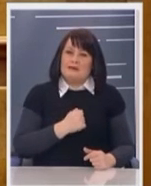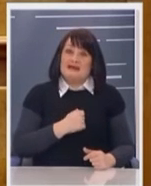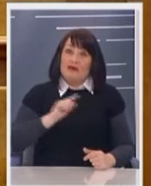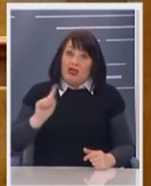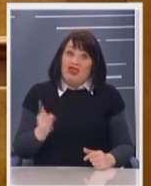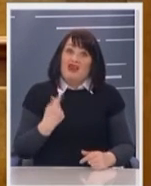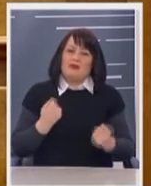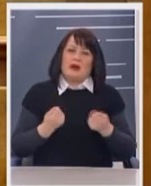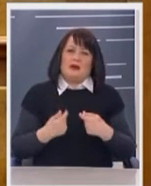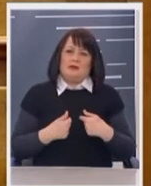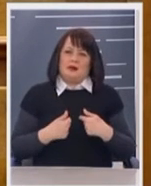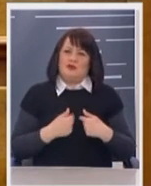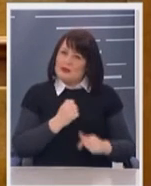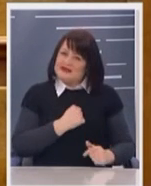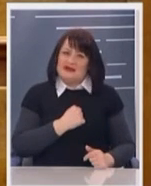θαύμα,